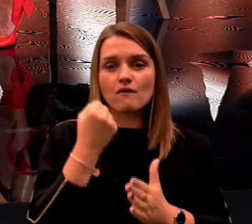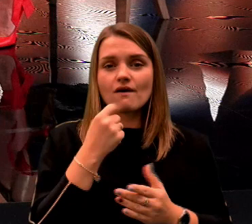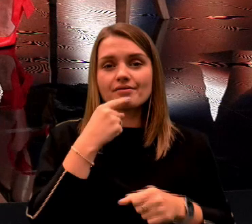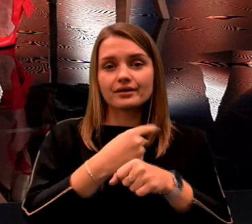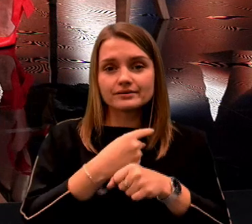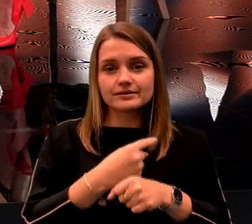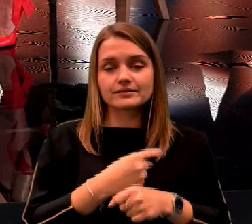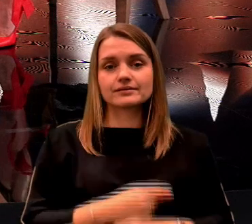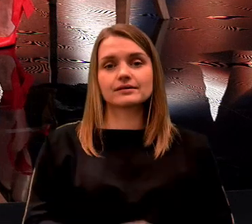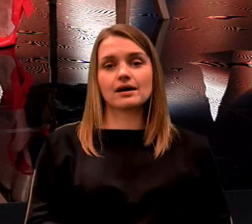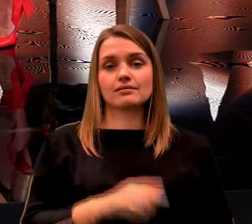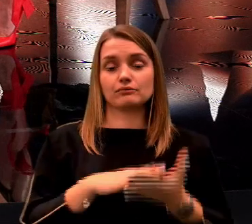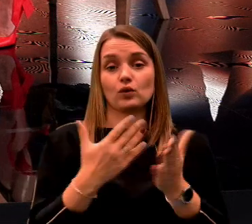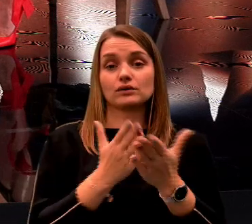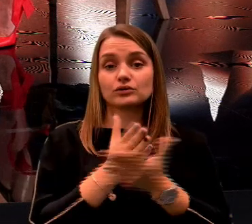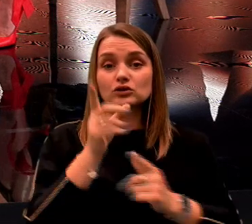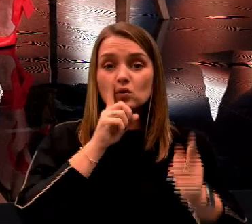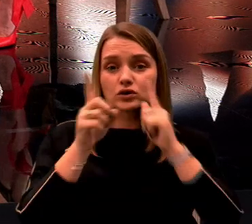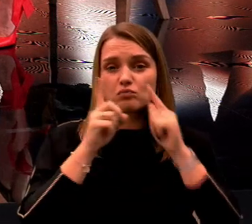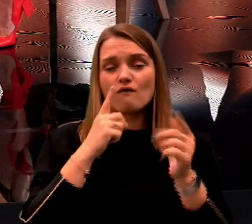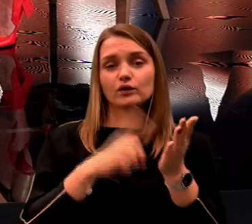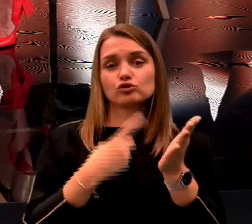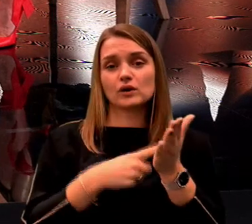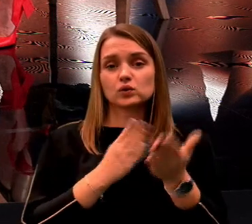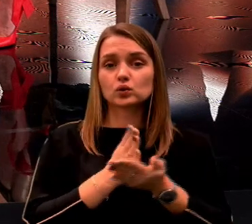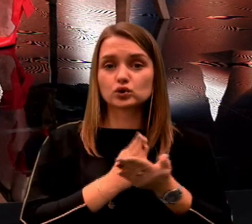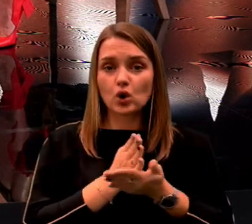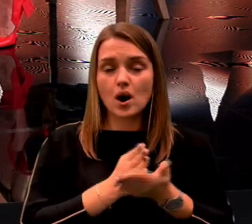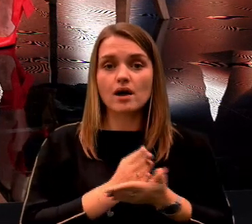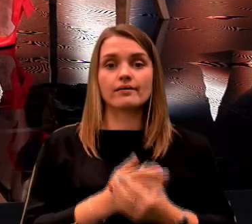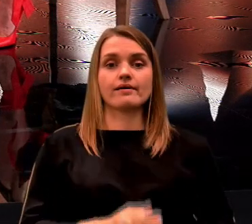na przykład skrypty rozmowy, poprzez częste szkolenia, które